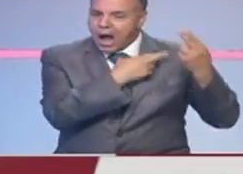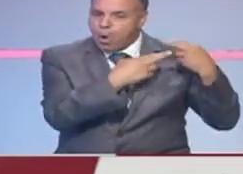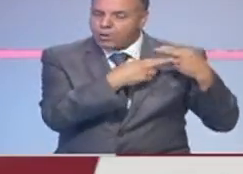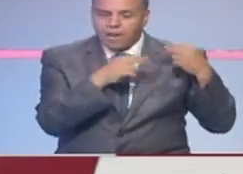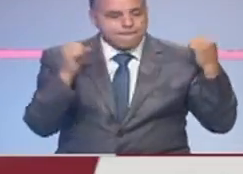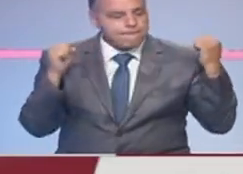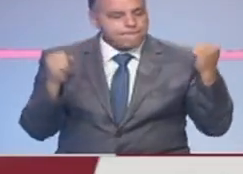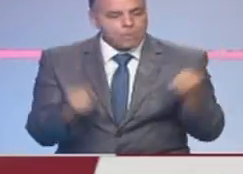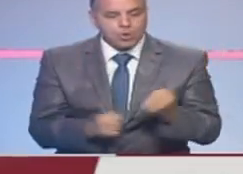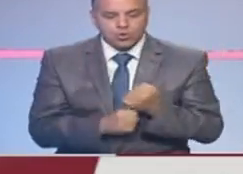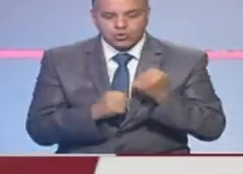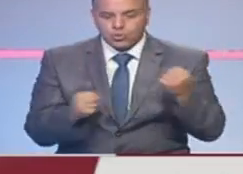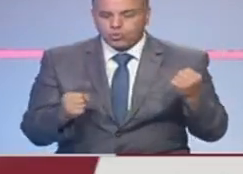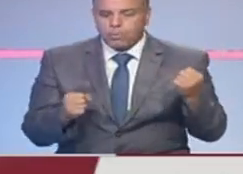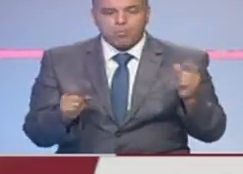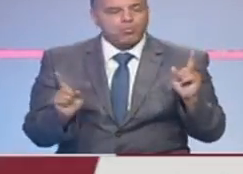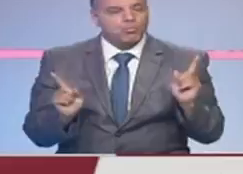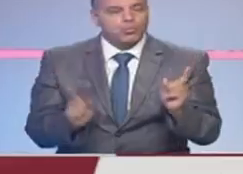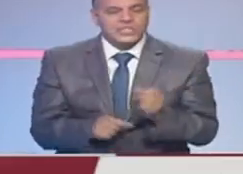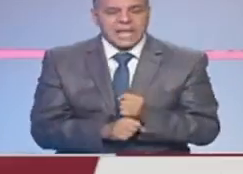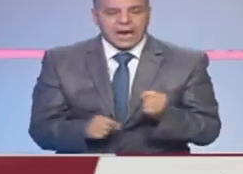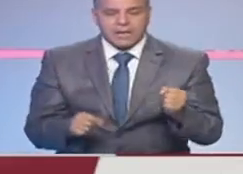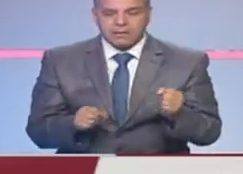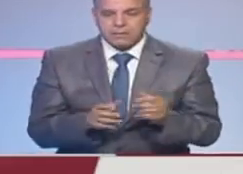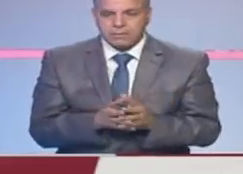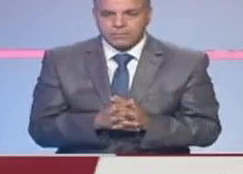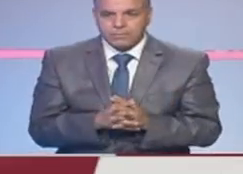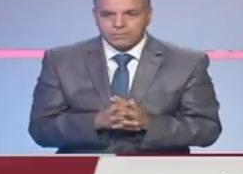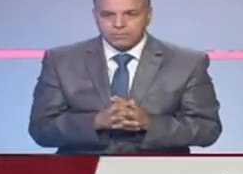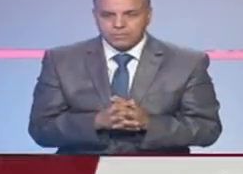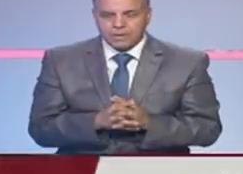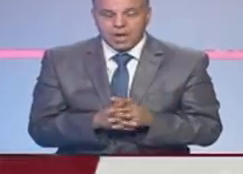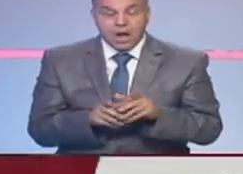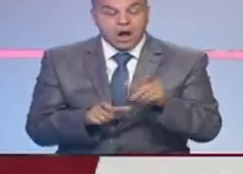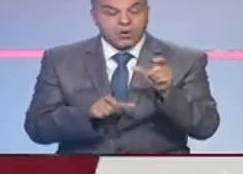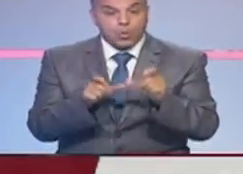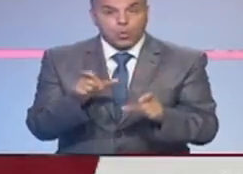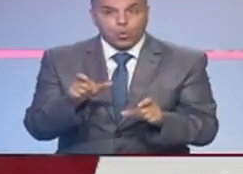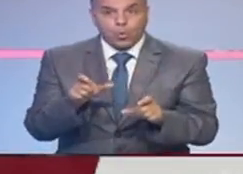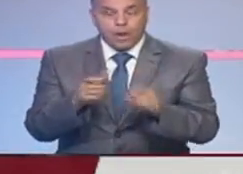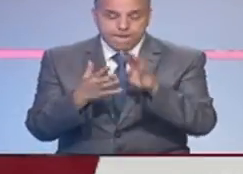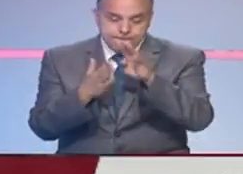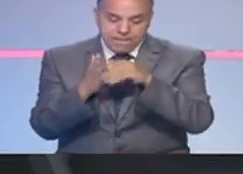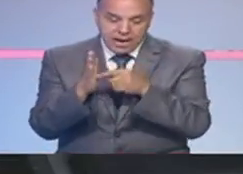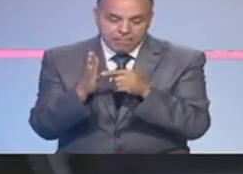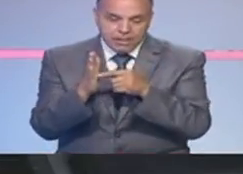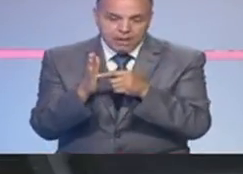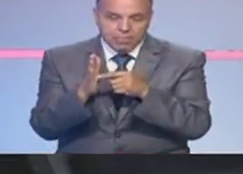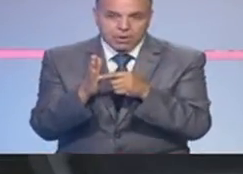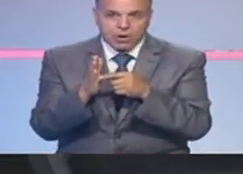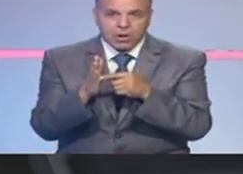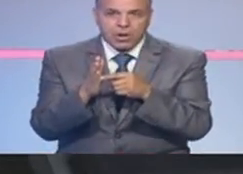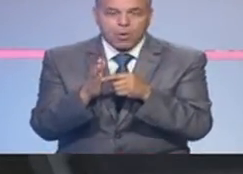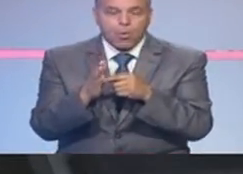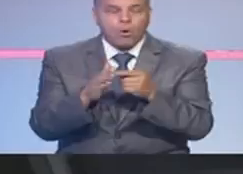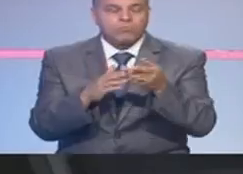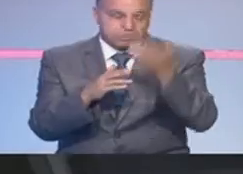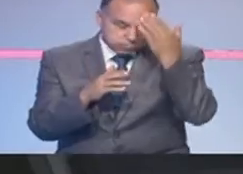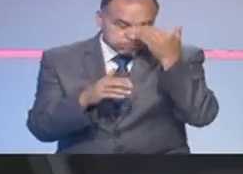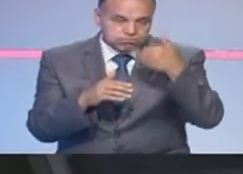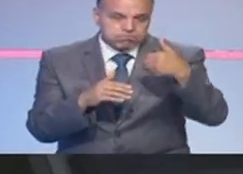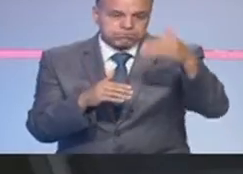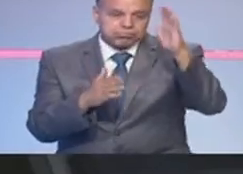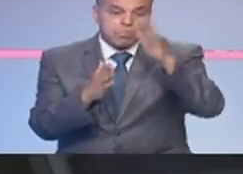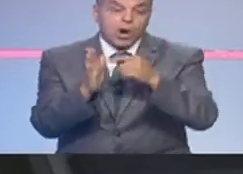الوراء فهو واحد وليذهب ب خريطته يذهب مع